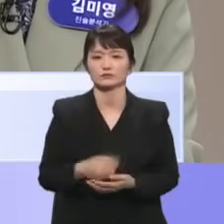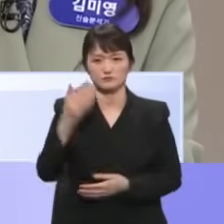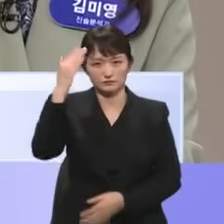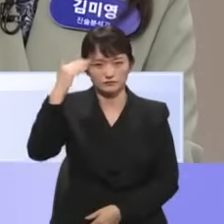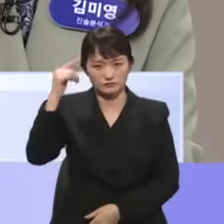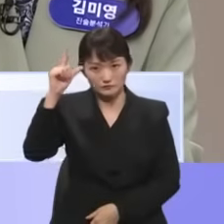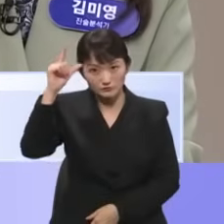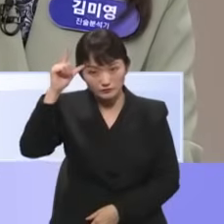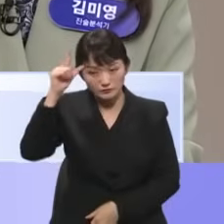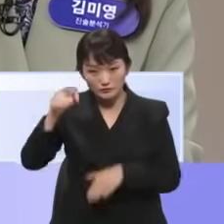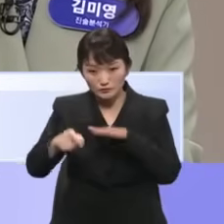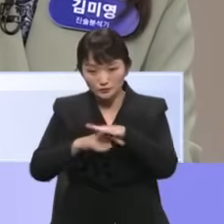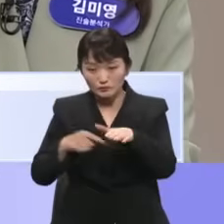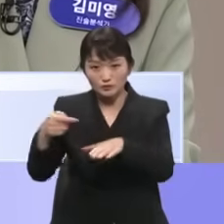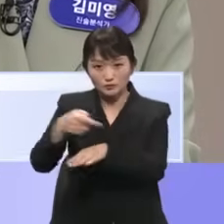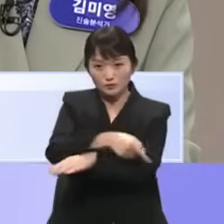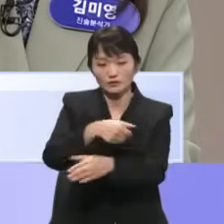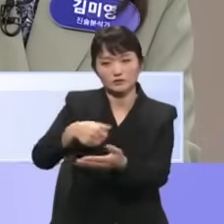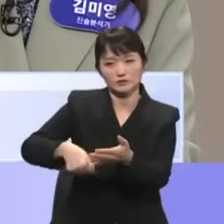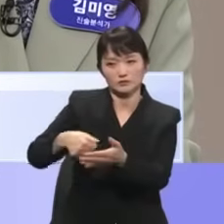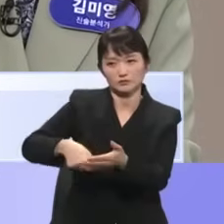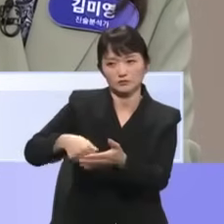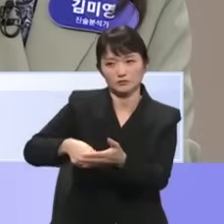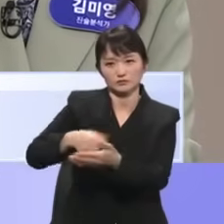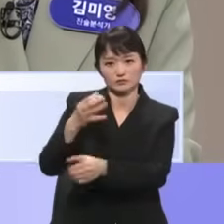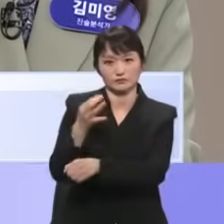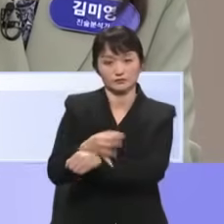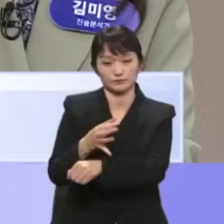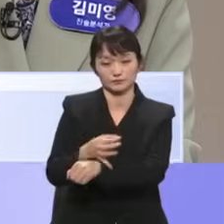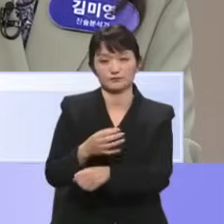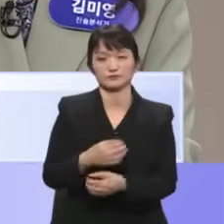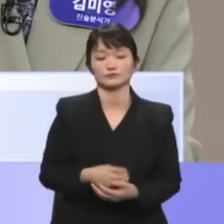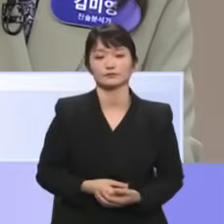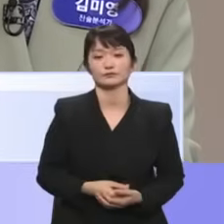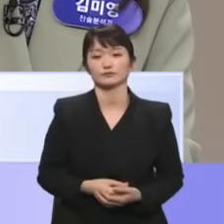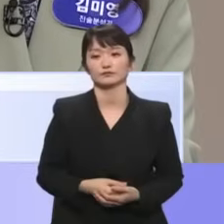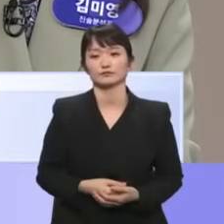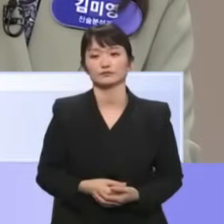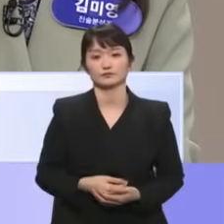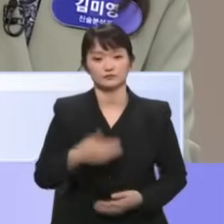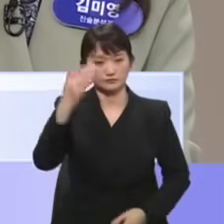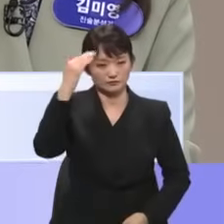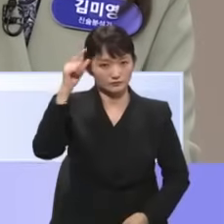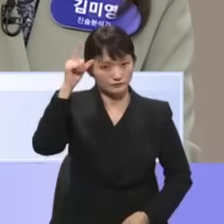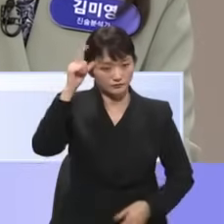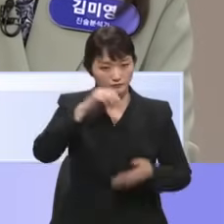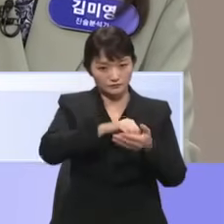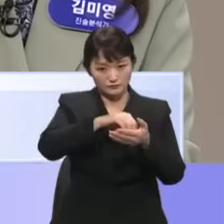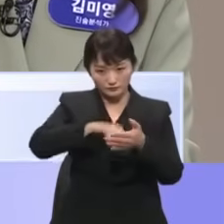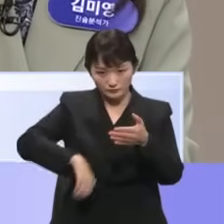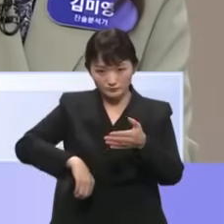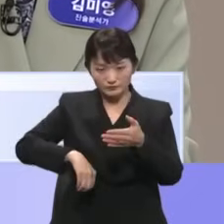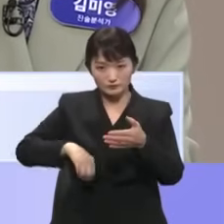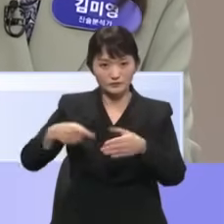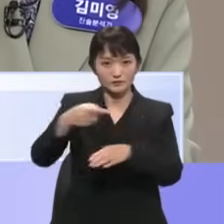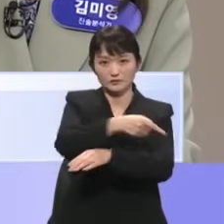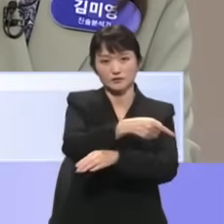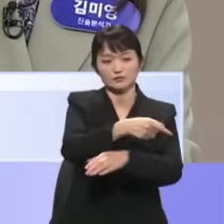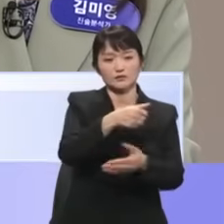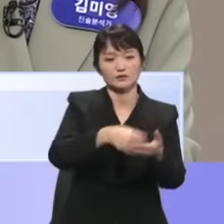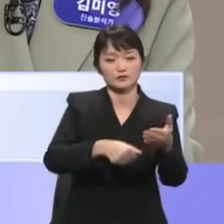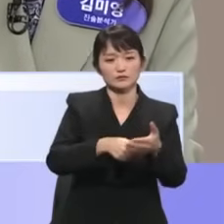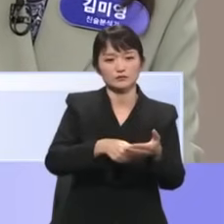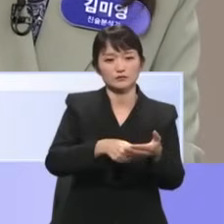아니라 나머지 상품도 같이 이제 구매를 했던 것으로 보입니다 그런데 한우를 제외하음 하고 나머지 상품만 계산을 한